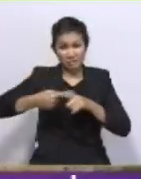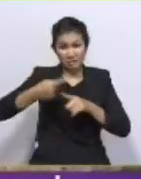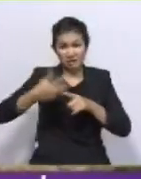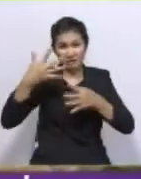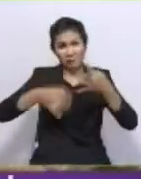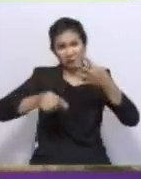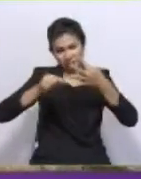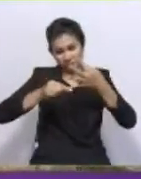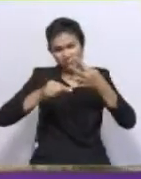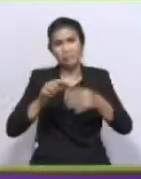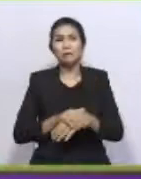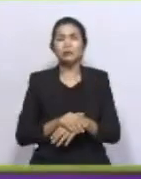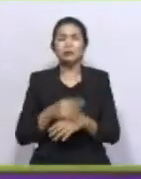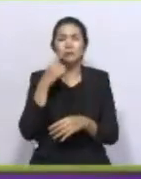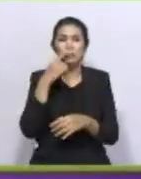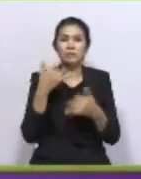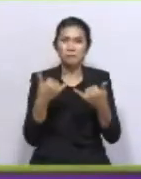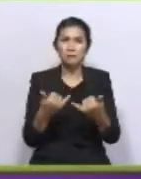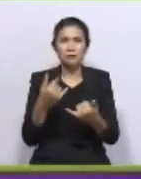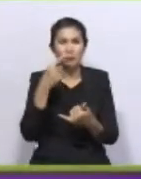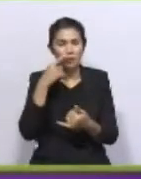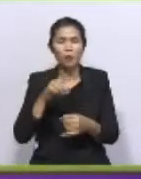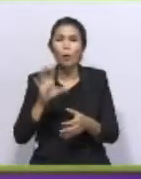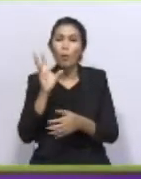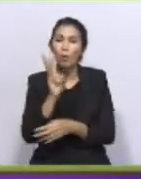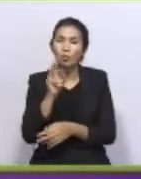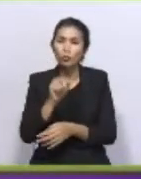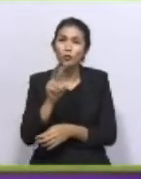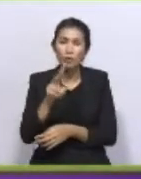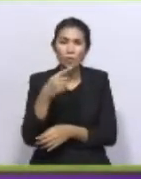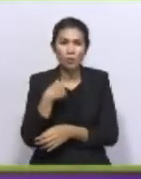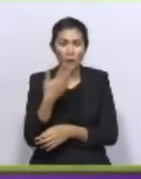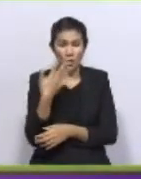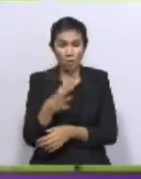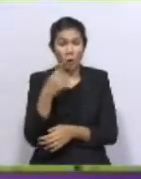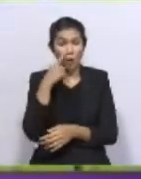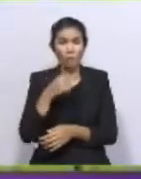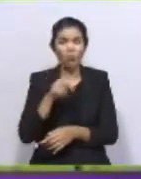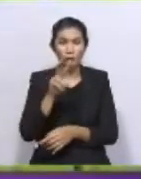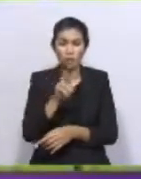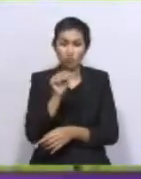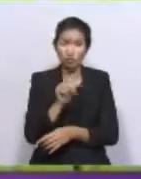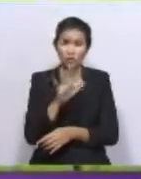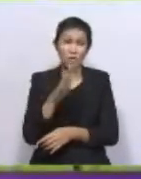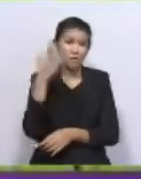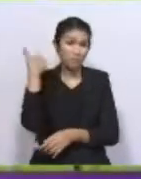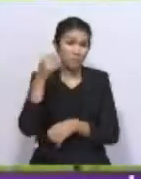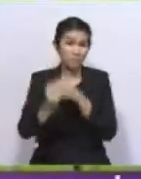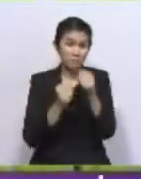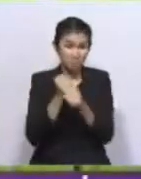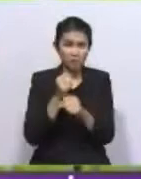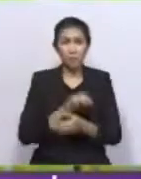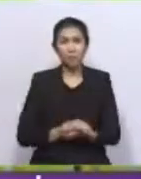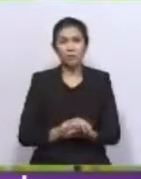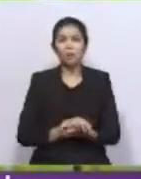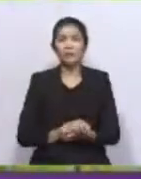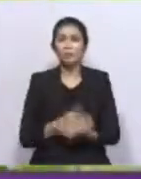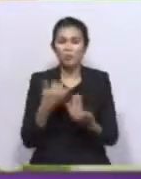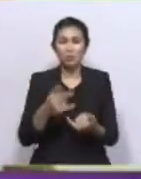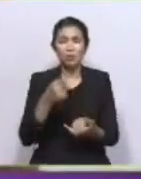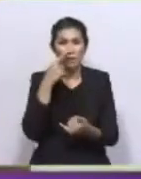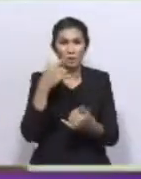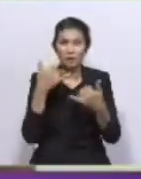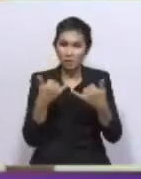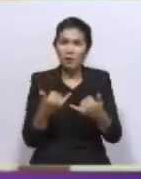พรวมทั้งปีก็ยังสามารถขยายตัวได้ถึง 6.2 จากที่เคยหดตัว 2.5 ในปีก่อนหน้าส่วนการท่องเ